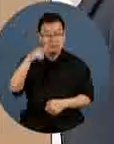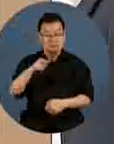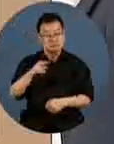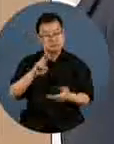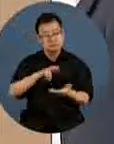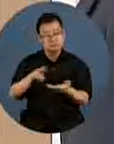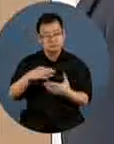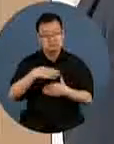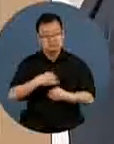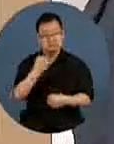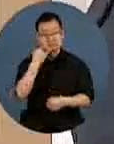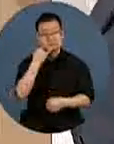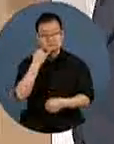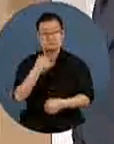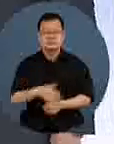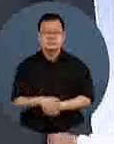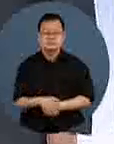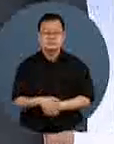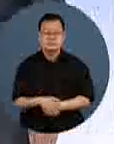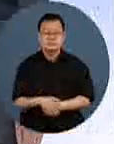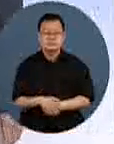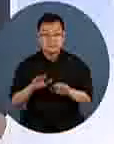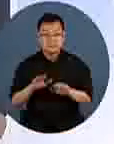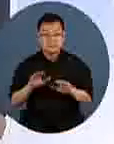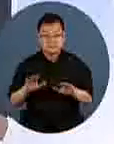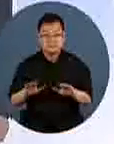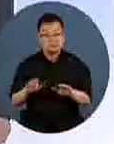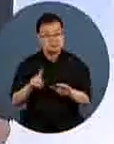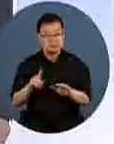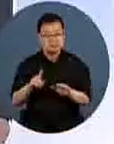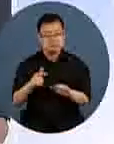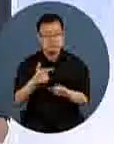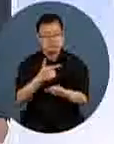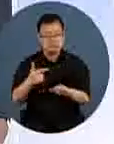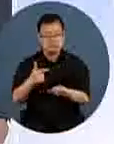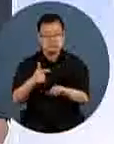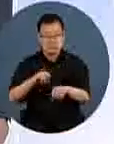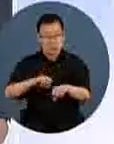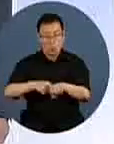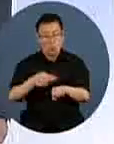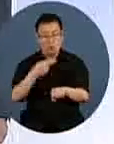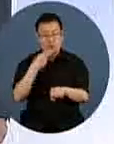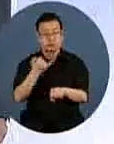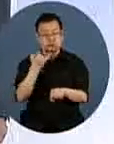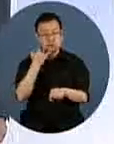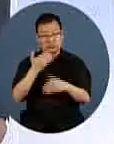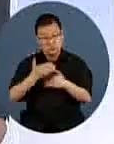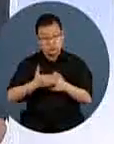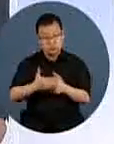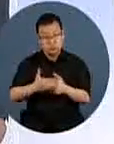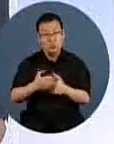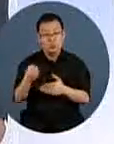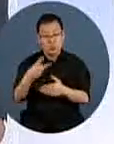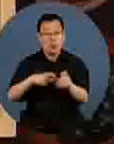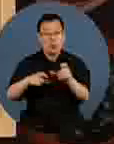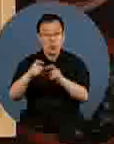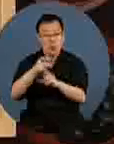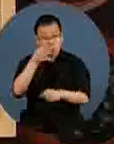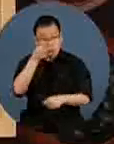바둑이다. 이런 얘기가 있었습니다. 네. 네. 자, 지금까지는 뭐 별 무리 없는 초반 네. 진행인데요. 네, 계속되는 진행